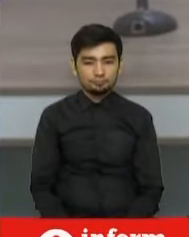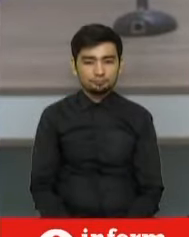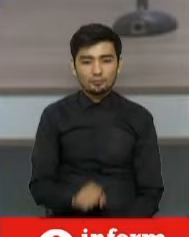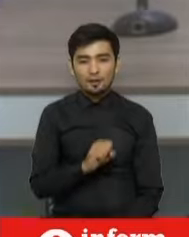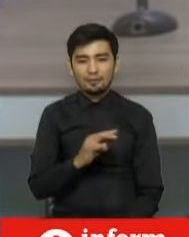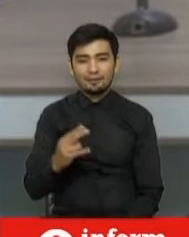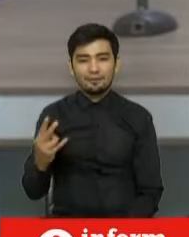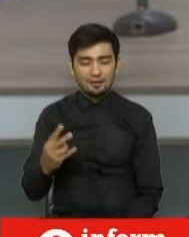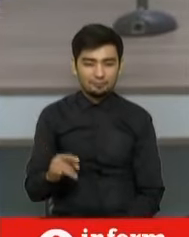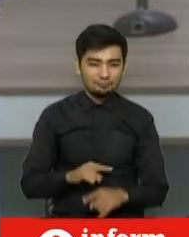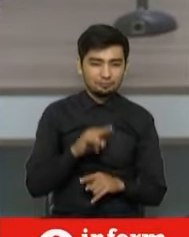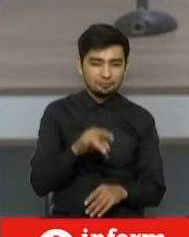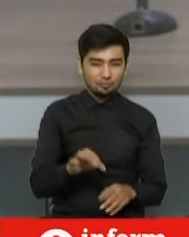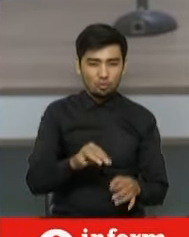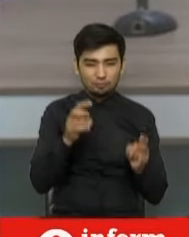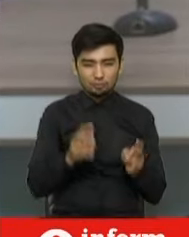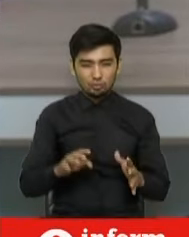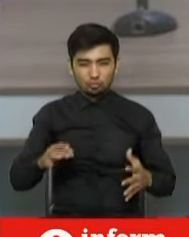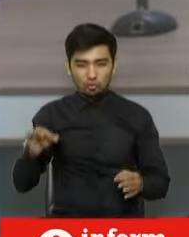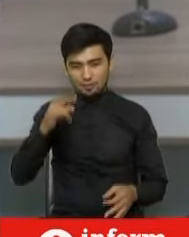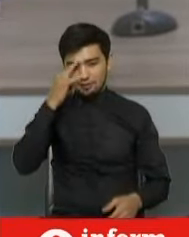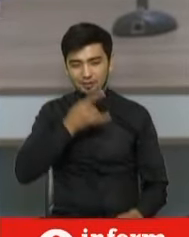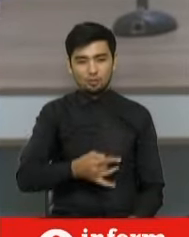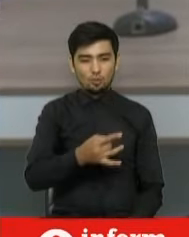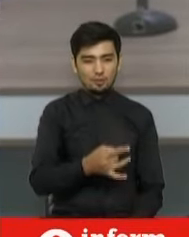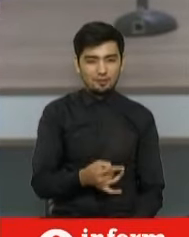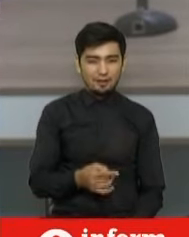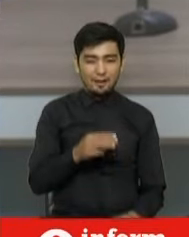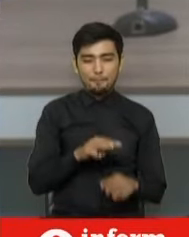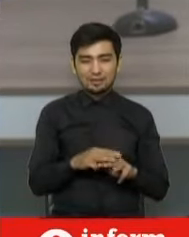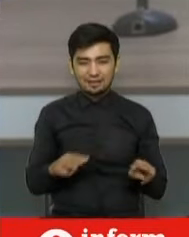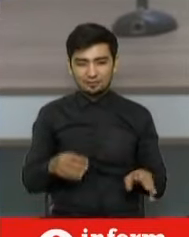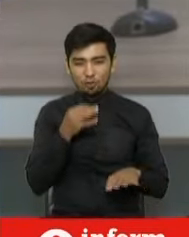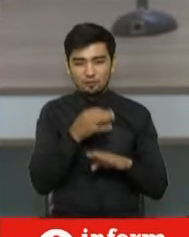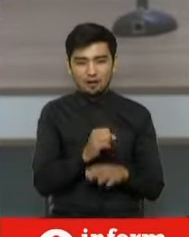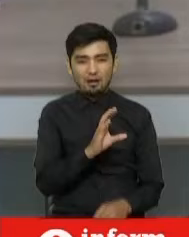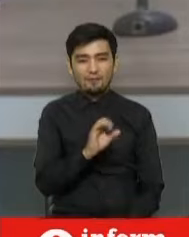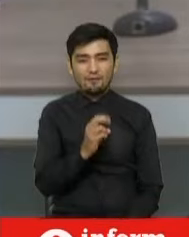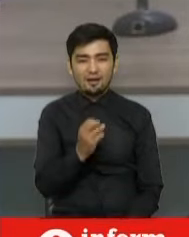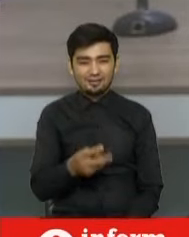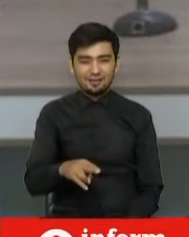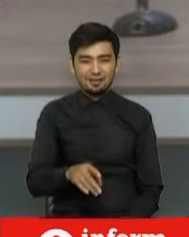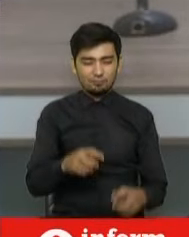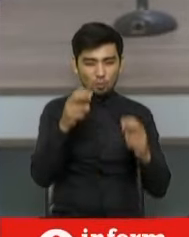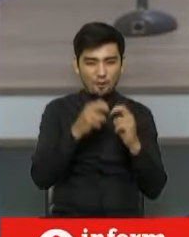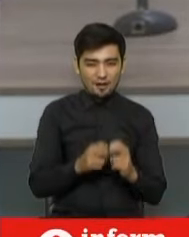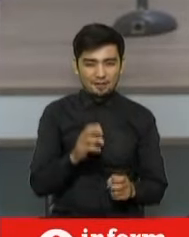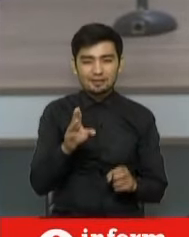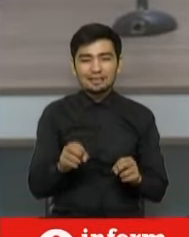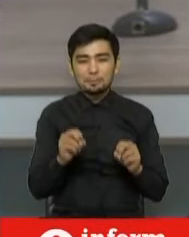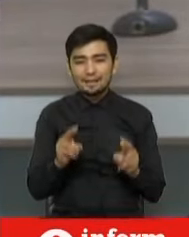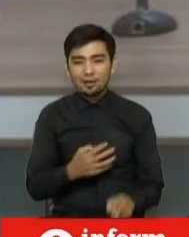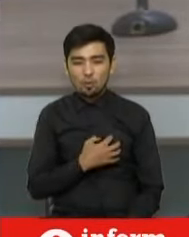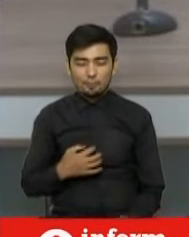Ан-2 ұшағына қатысты орын алған оқиға бойынша Қазақстан Республикасы көлік министрлігі авиациялық оқиғаны тергеу жөніндегі арнайы комиссияны